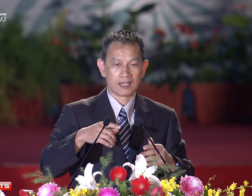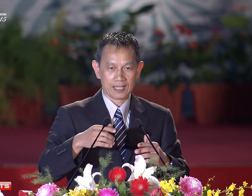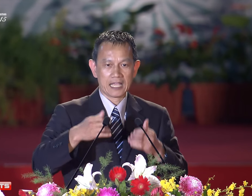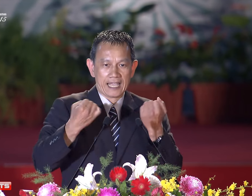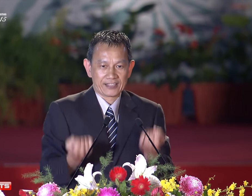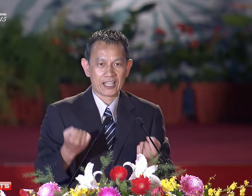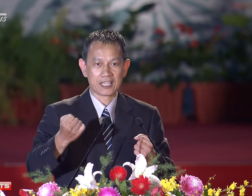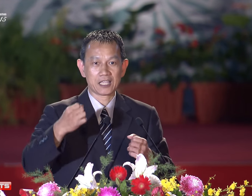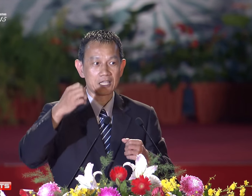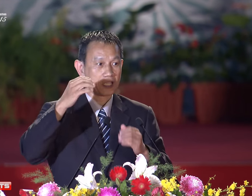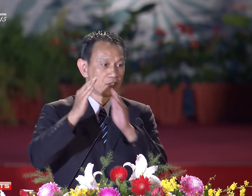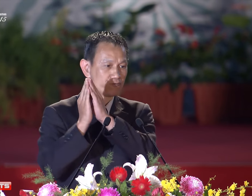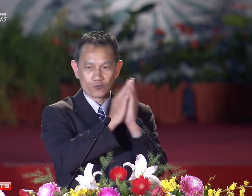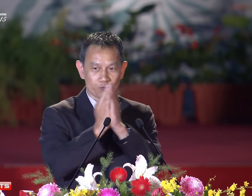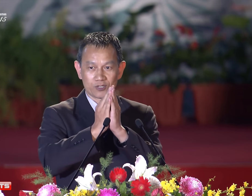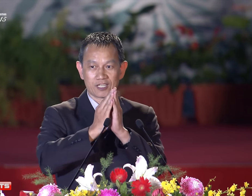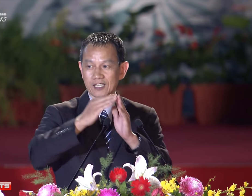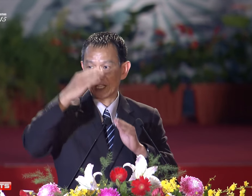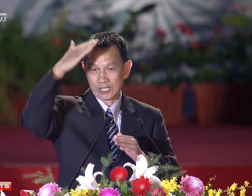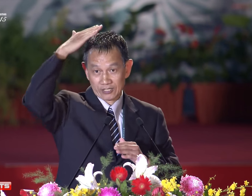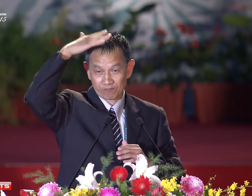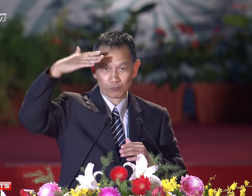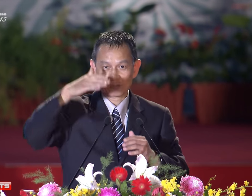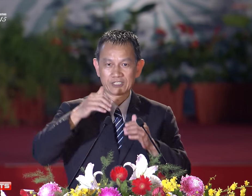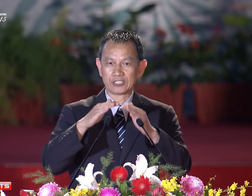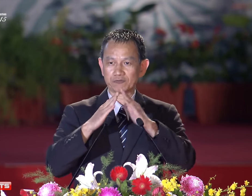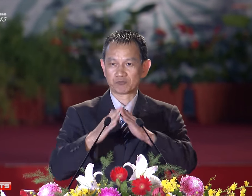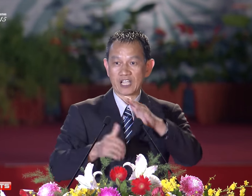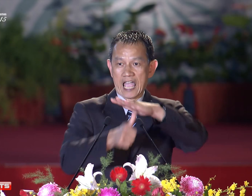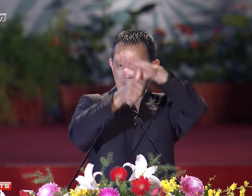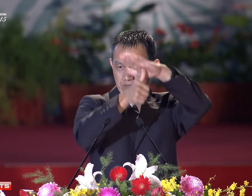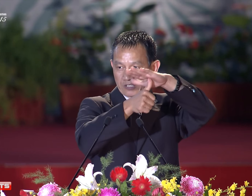了。那我们很感谢桃园市的郑市长